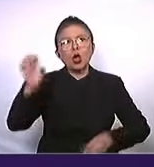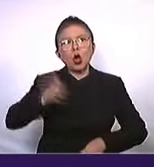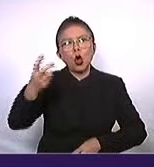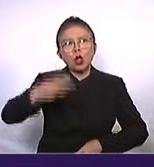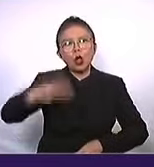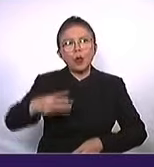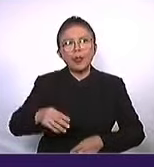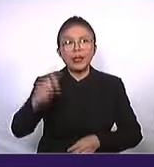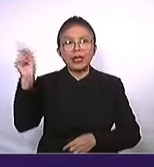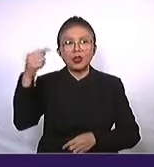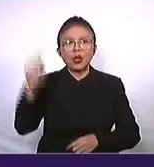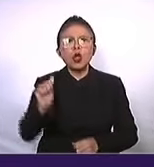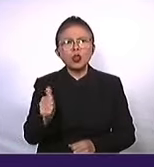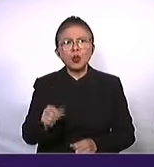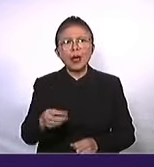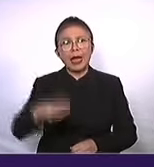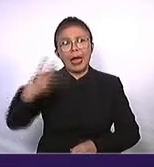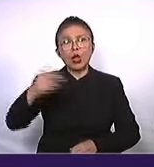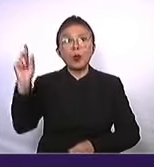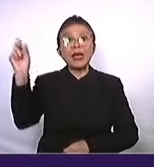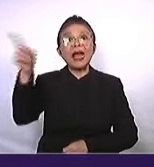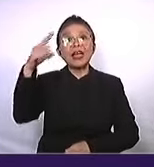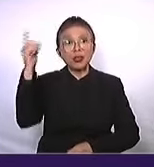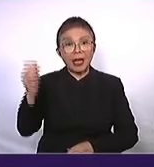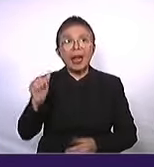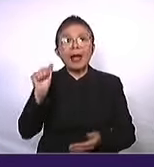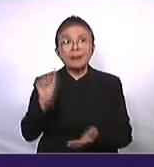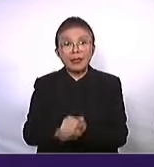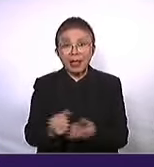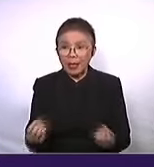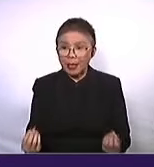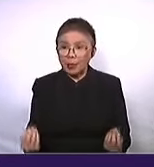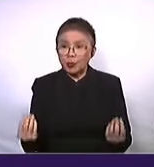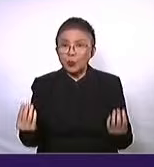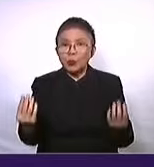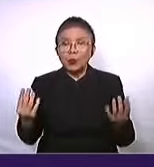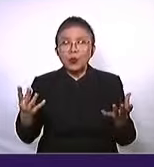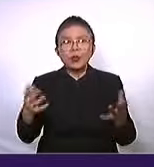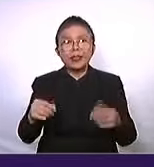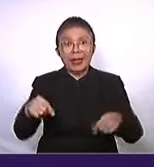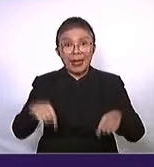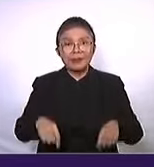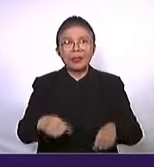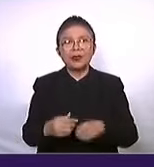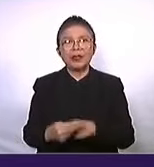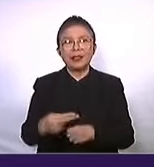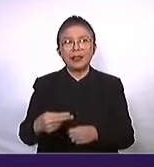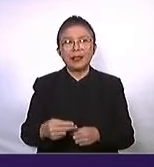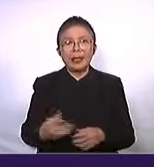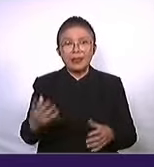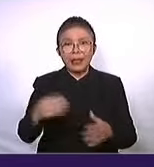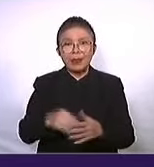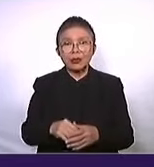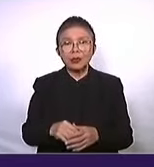agar ekonomi nasional itu juga bisa tumbuh ke dalam, sehingga nantinya masuk dengan